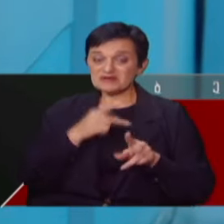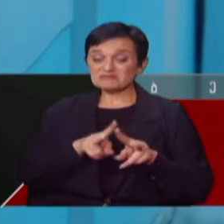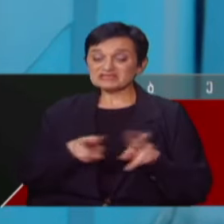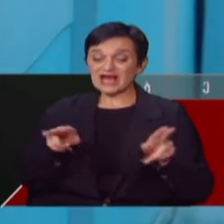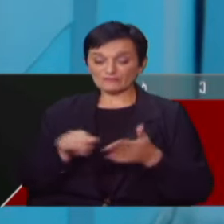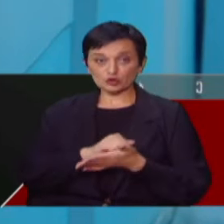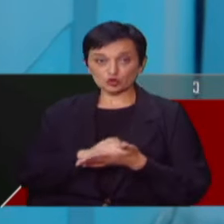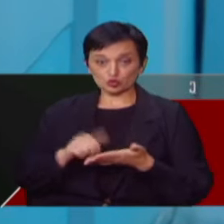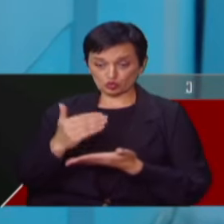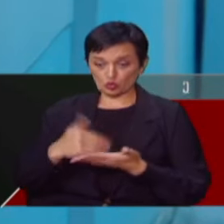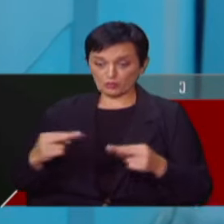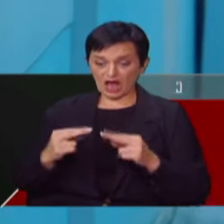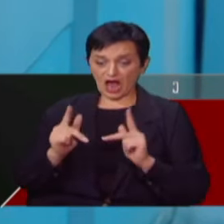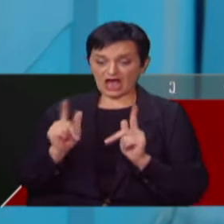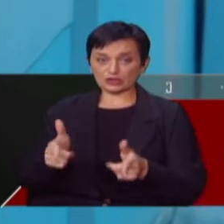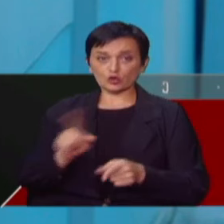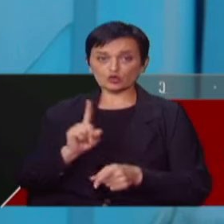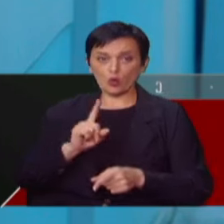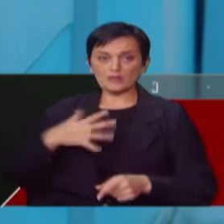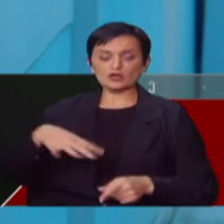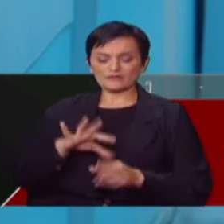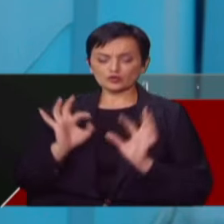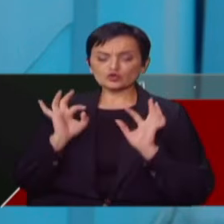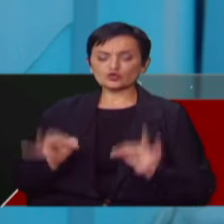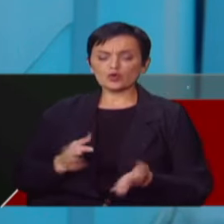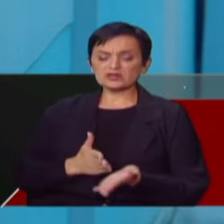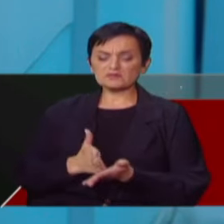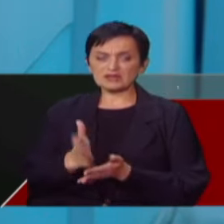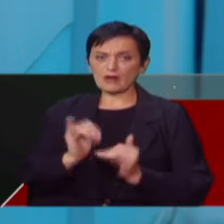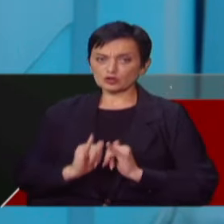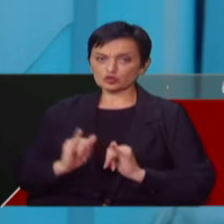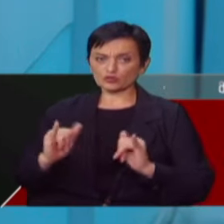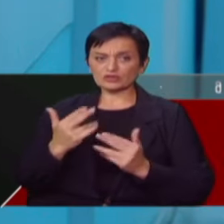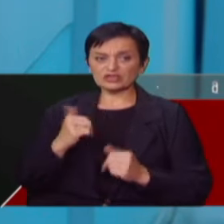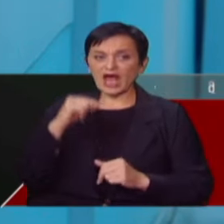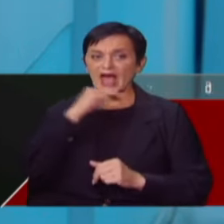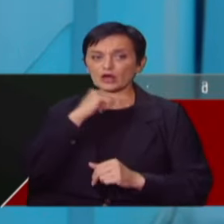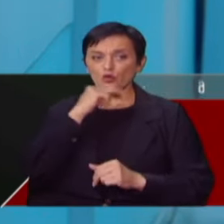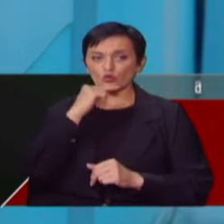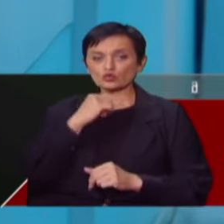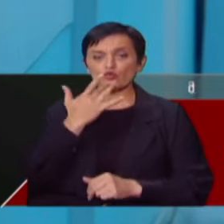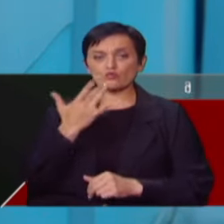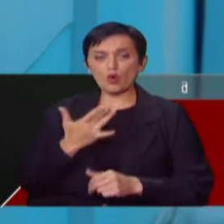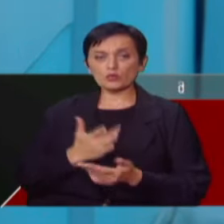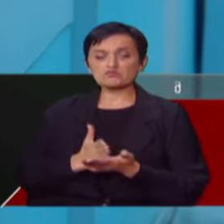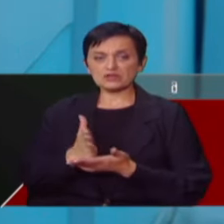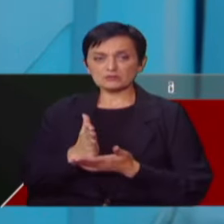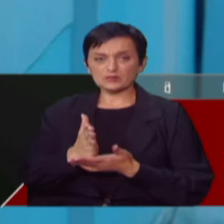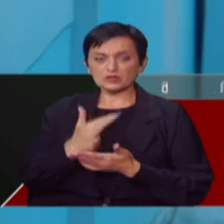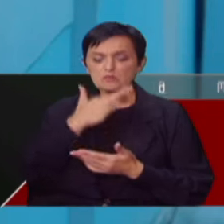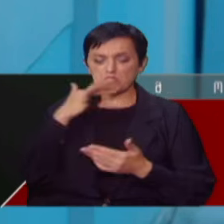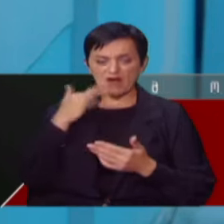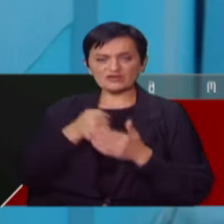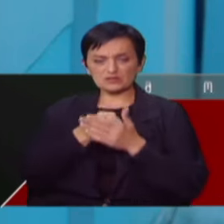მსგავსი დოკუმენტები კიდევ ერთხელ ადასტურებს იმას, რომ ქვეყანა სწორი მიმართულებით ვითარდება და ეკონომიკის პოლიტიკის მიმართულებით საკმაოდ